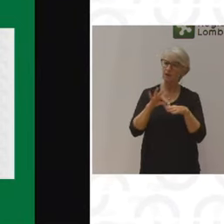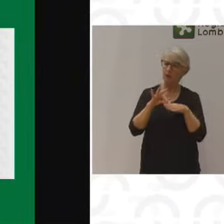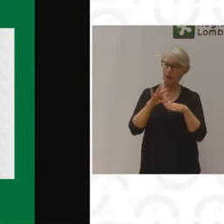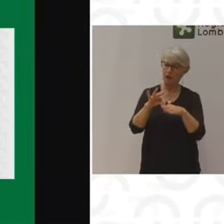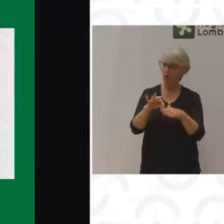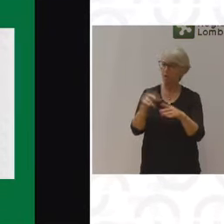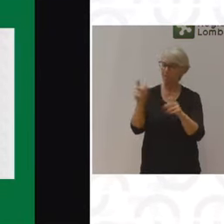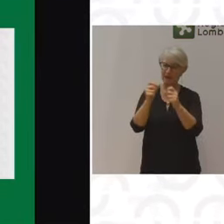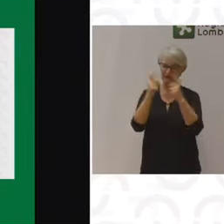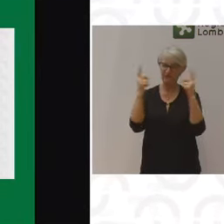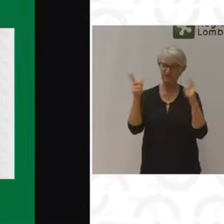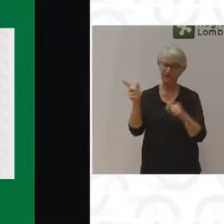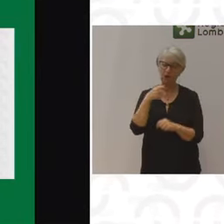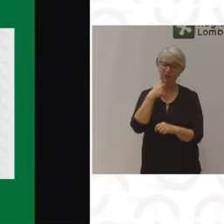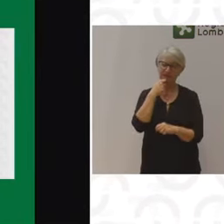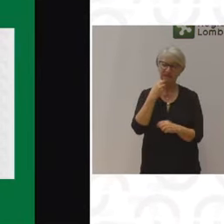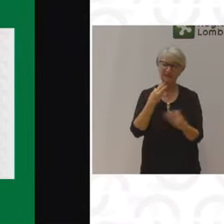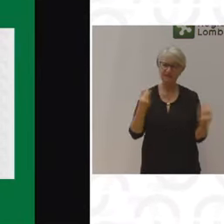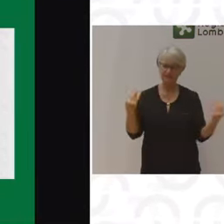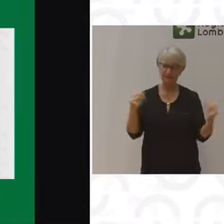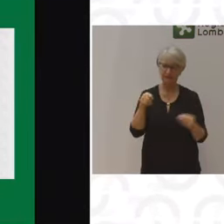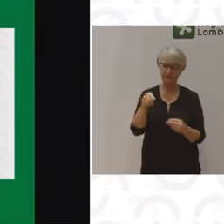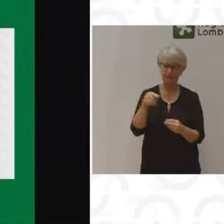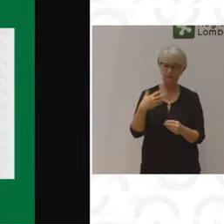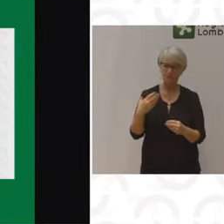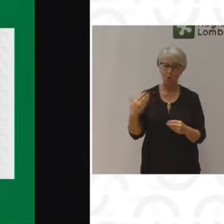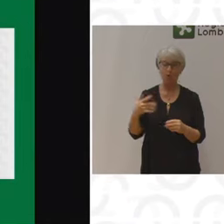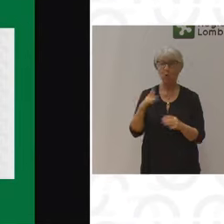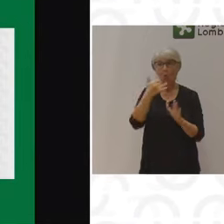quindi è senz'altro interessante anche per questo aspetto.